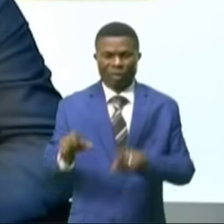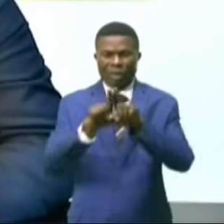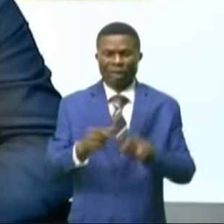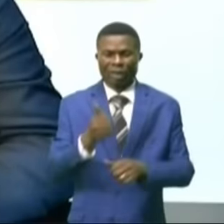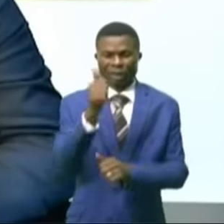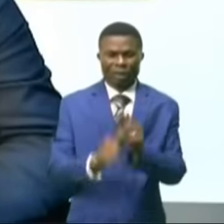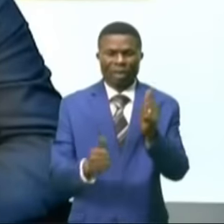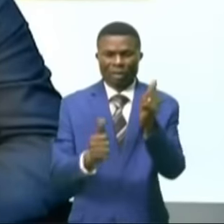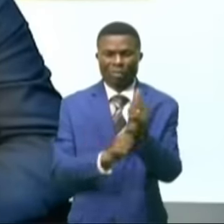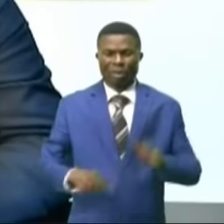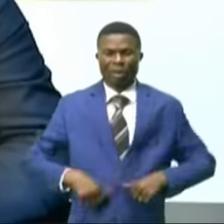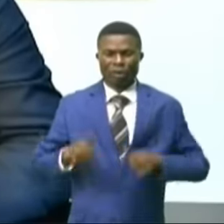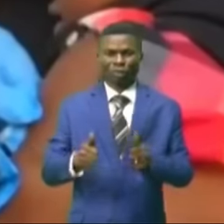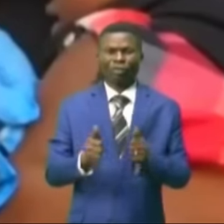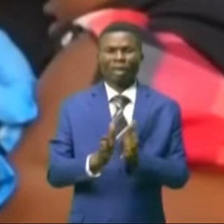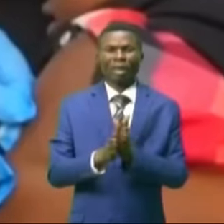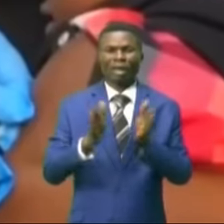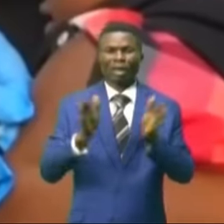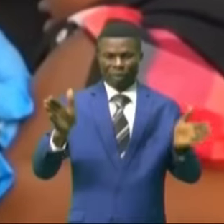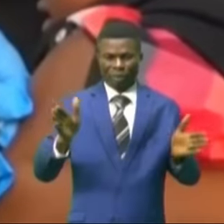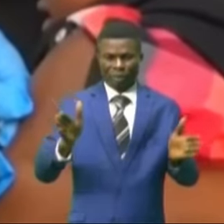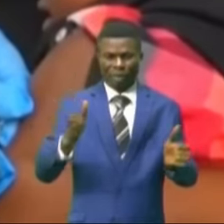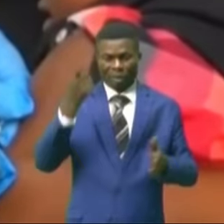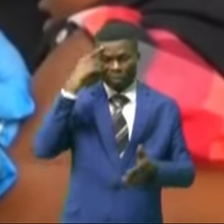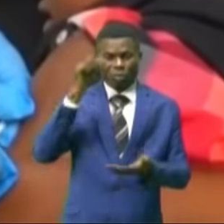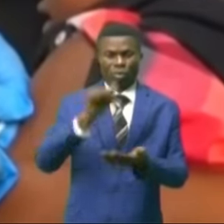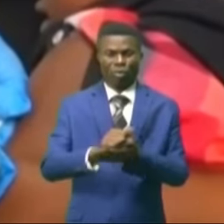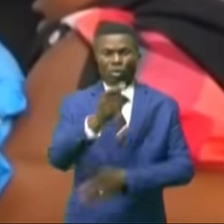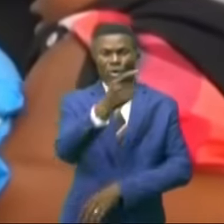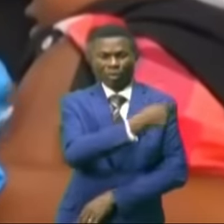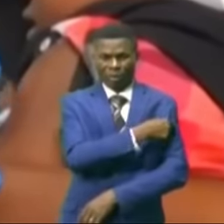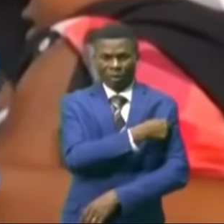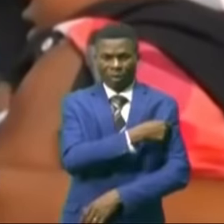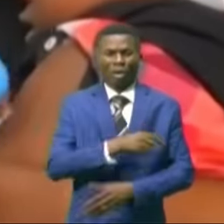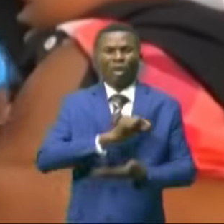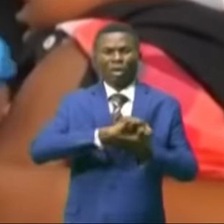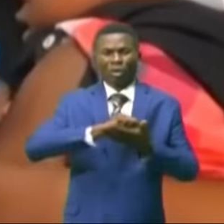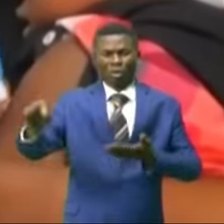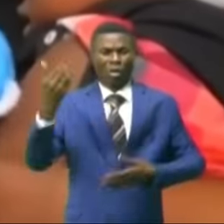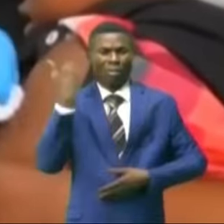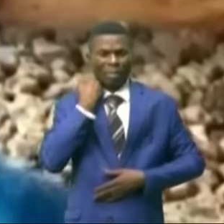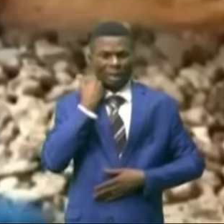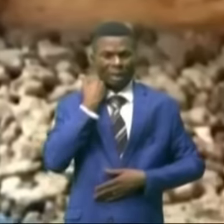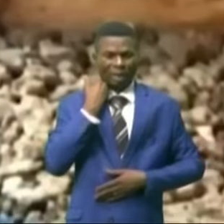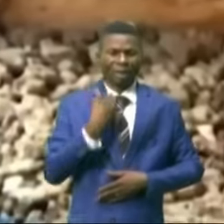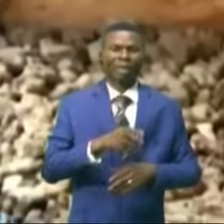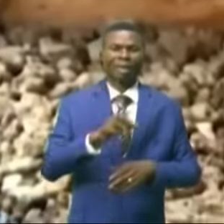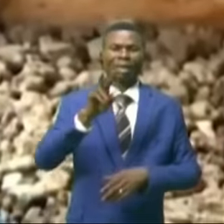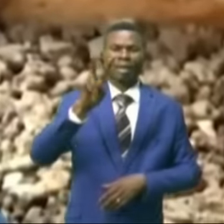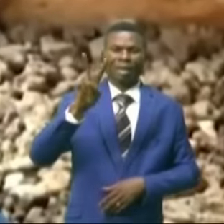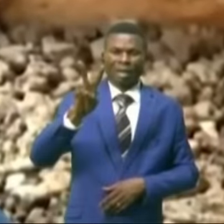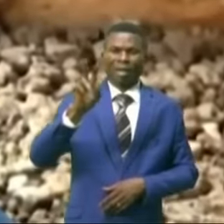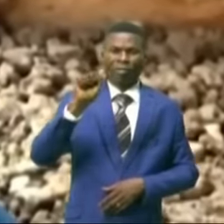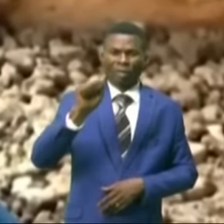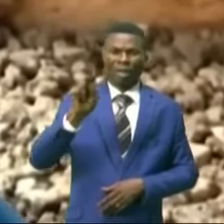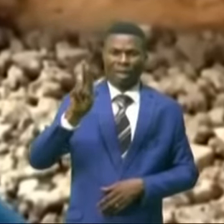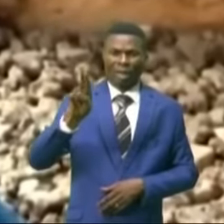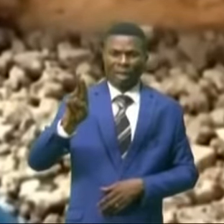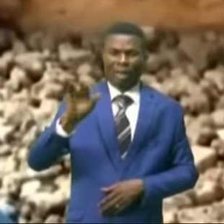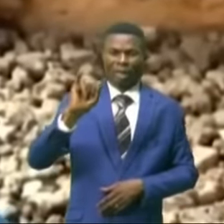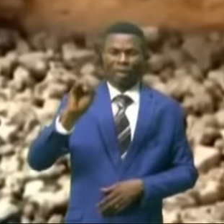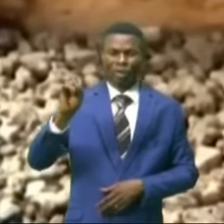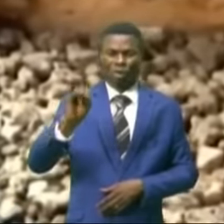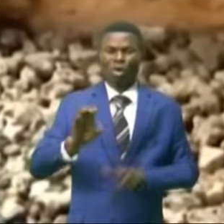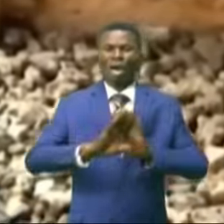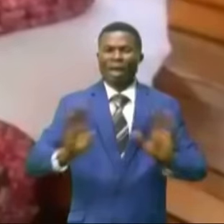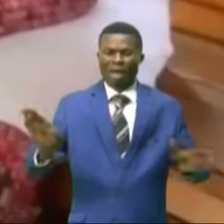être humain en général. Grâce à elle, nous avons éradiqué la variole, nous sommes en passe de vaincre la poliomyélite